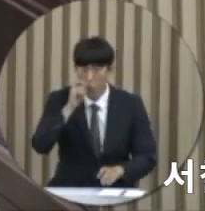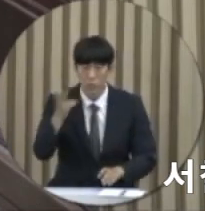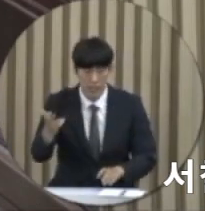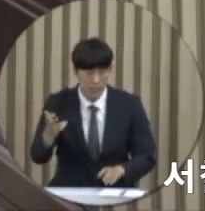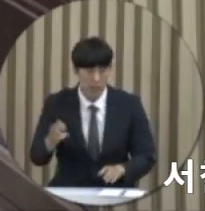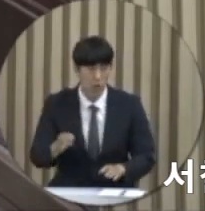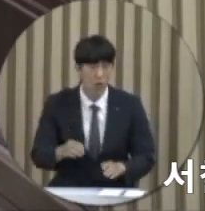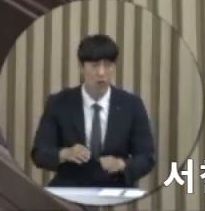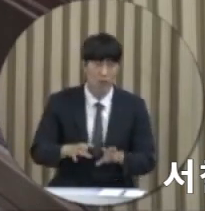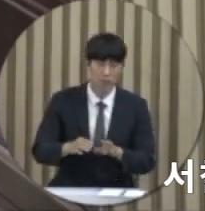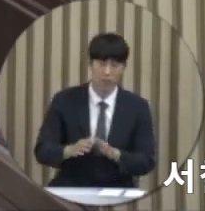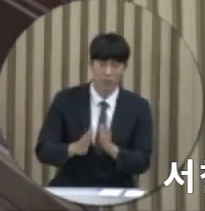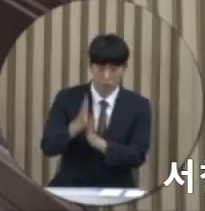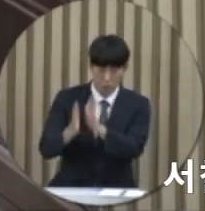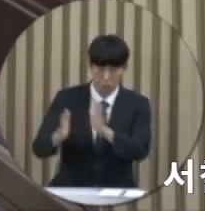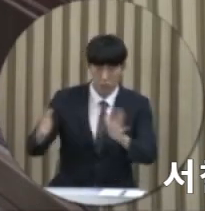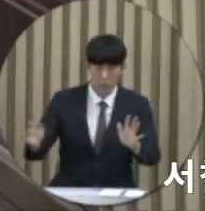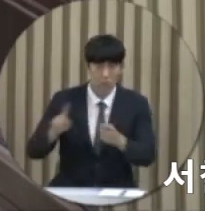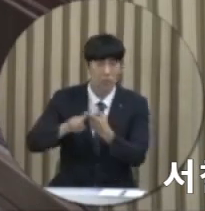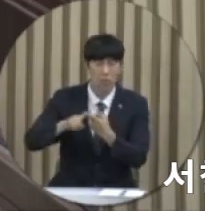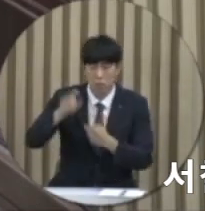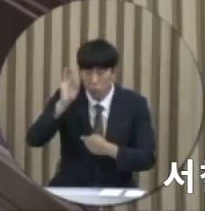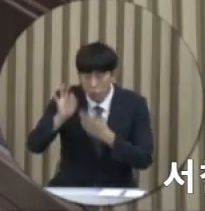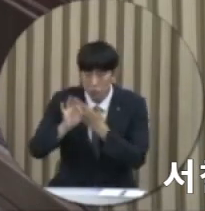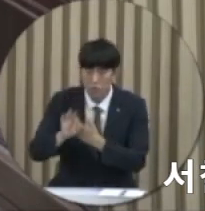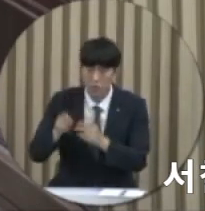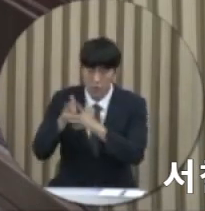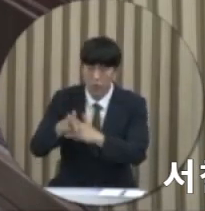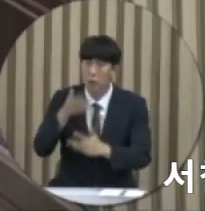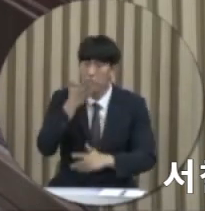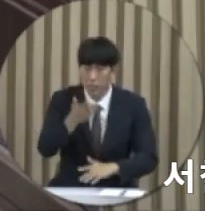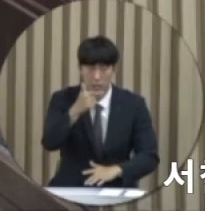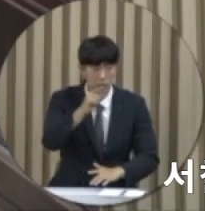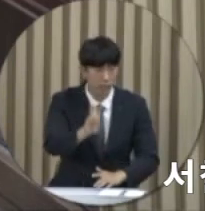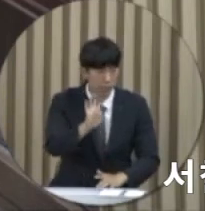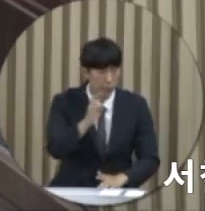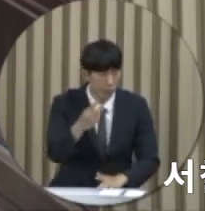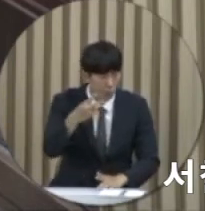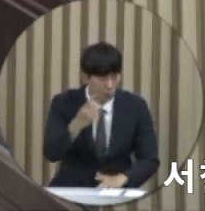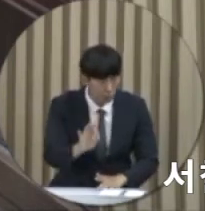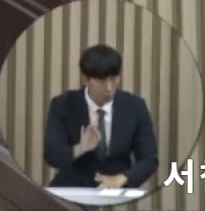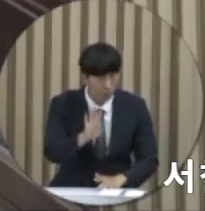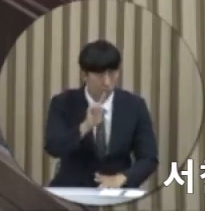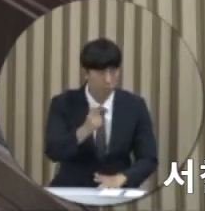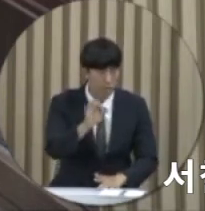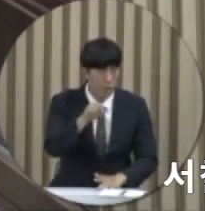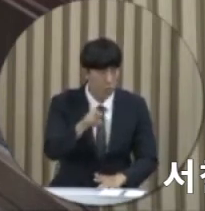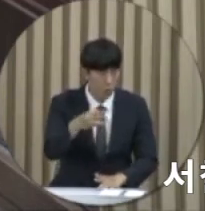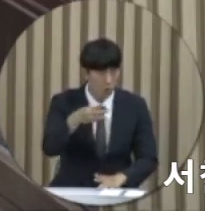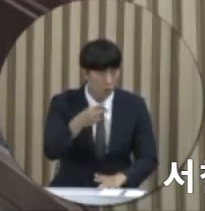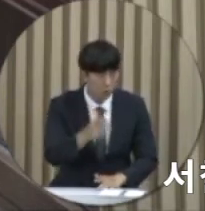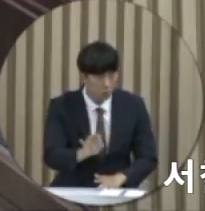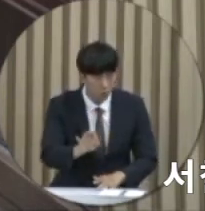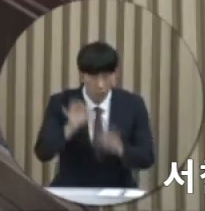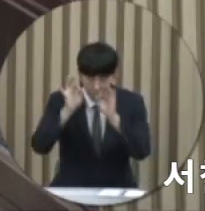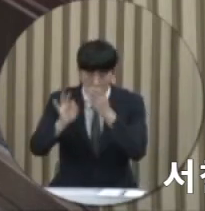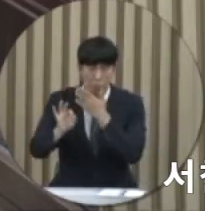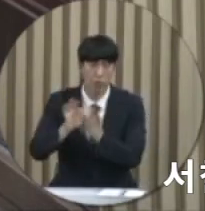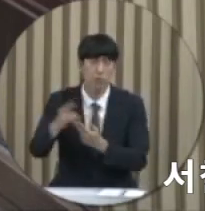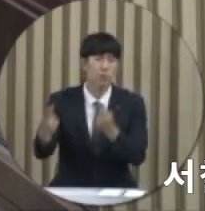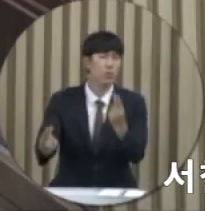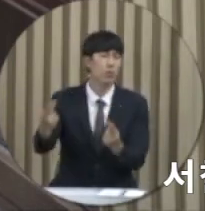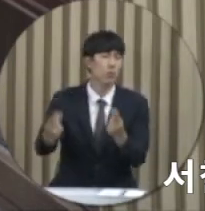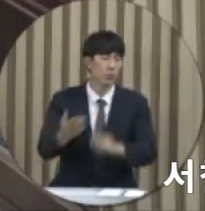녹지대와 도로 가로수만 보게 되면 알수 있고 망포동이냐 반월동이냐 보면 녹지대축과 가로수를 보면 알수